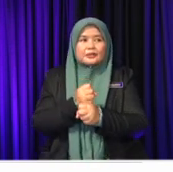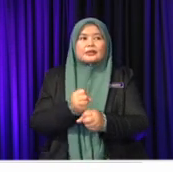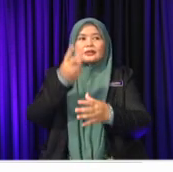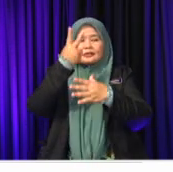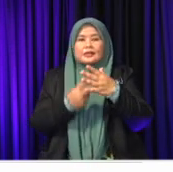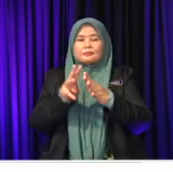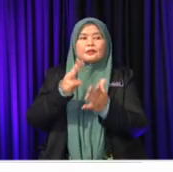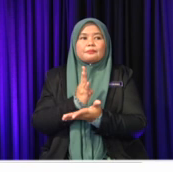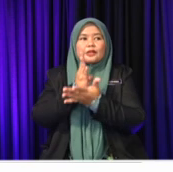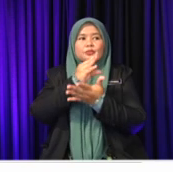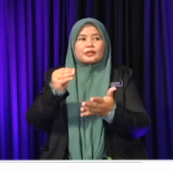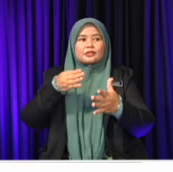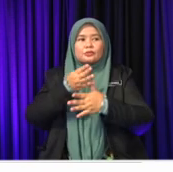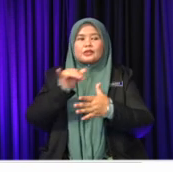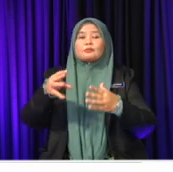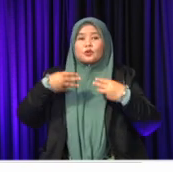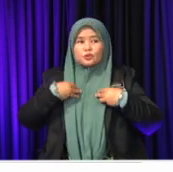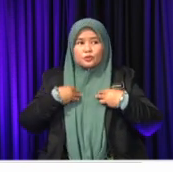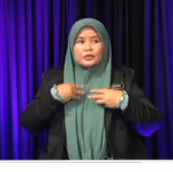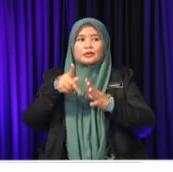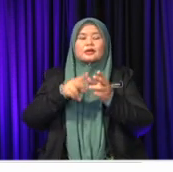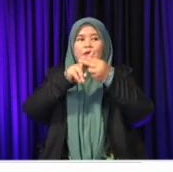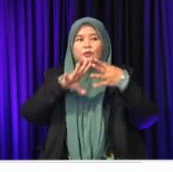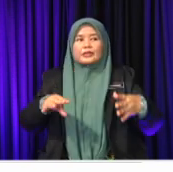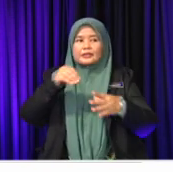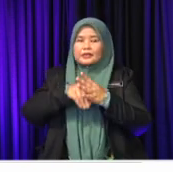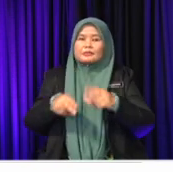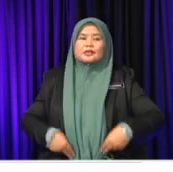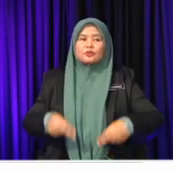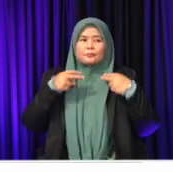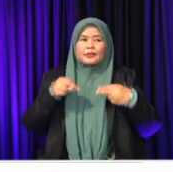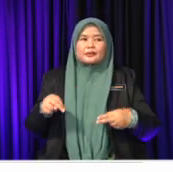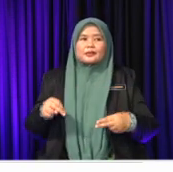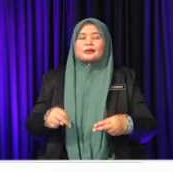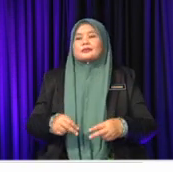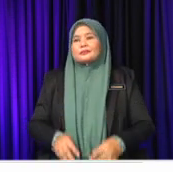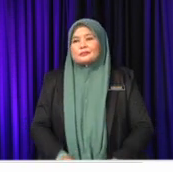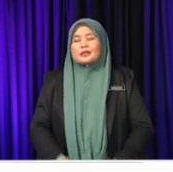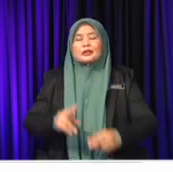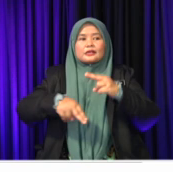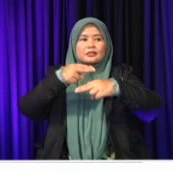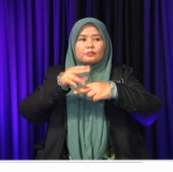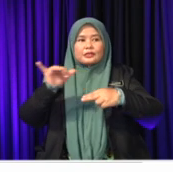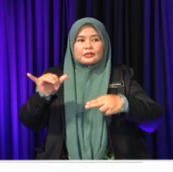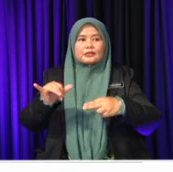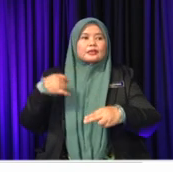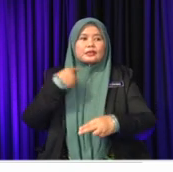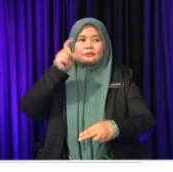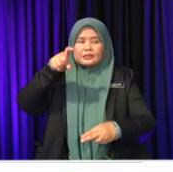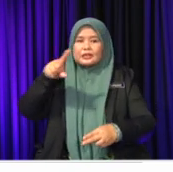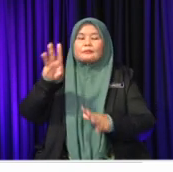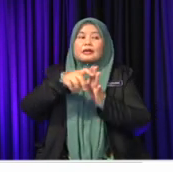saling membantu dan seterusnya mewujudkan keharmonian dalam kehidupan uraian lengkap kesimpulannya Kita